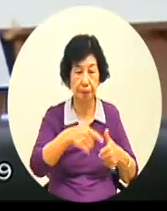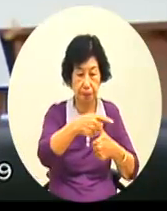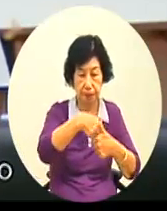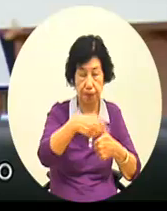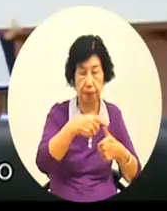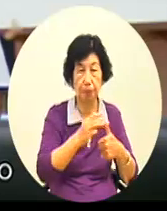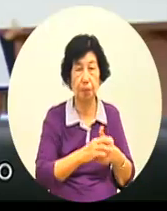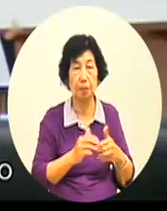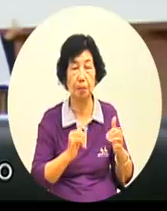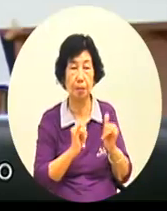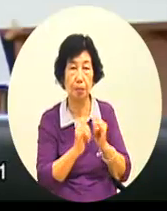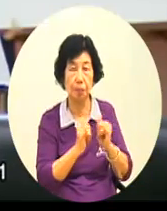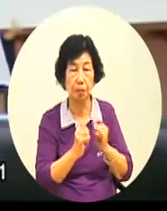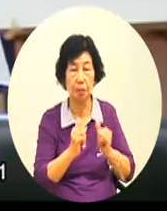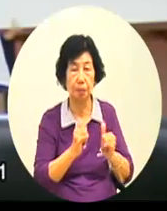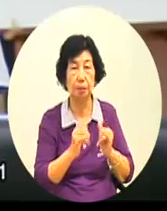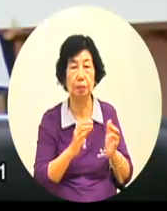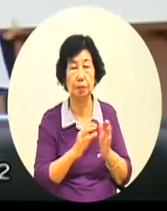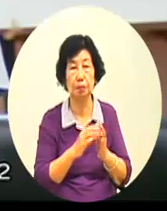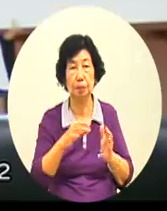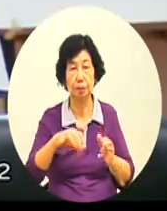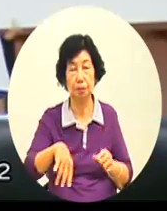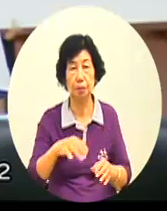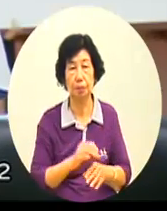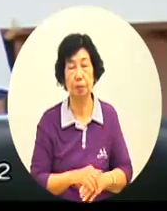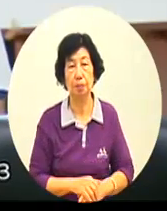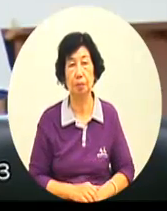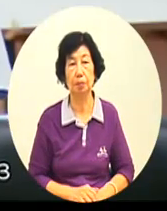啊，等一下一次帮我答复。